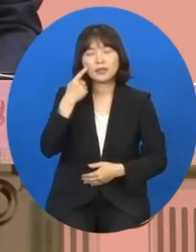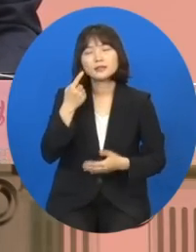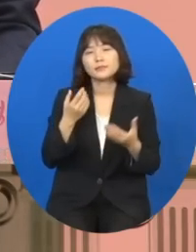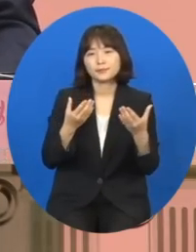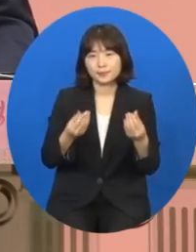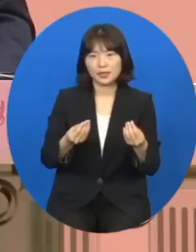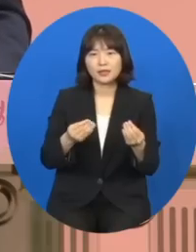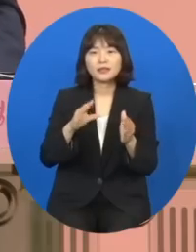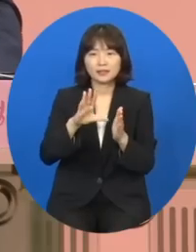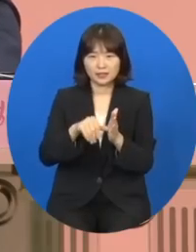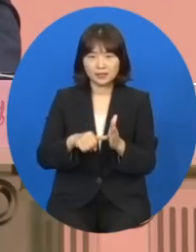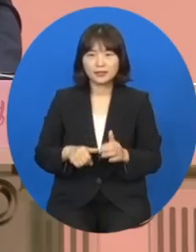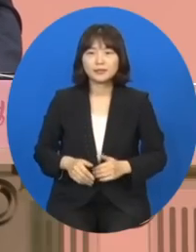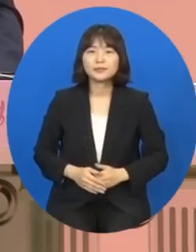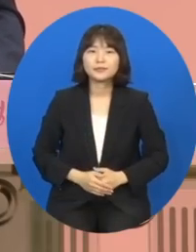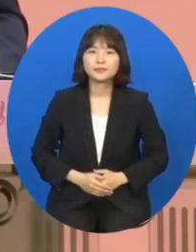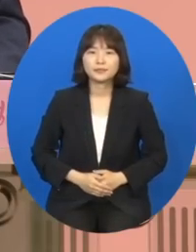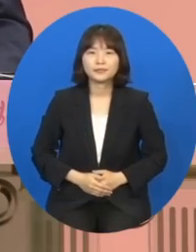시대였습니다